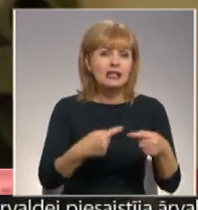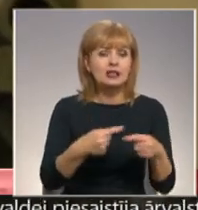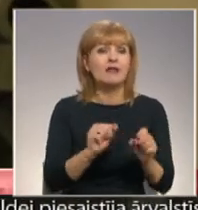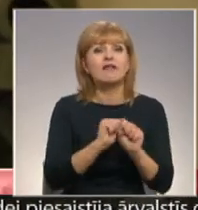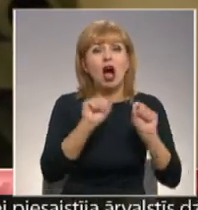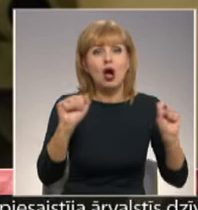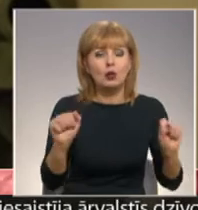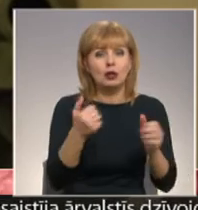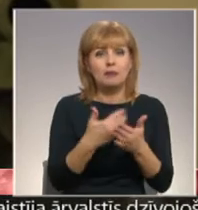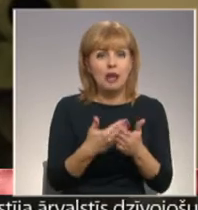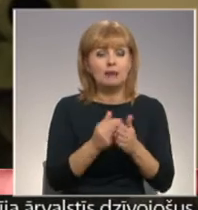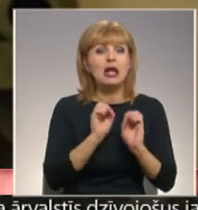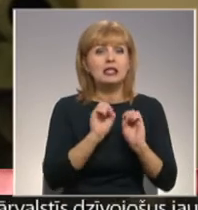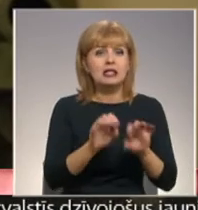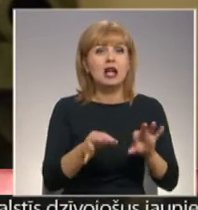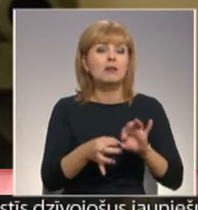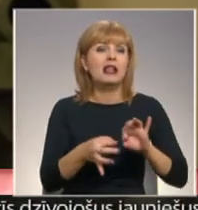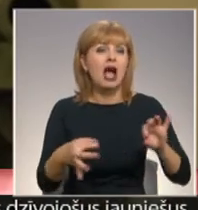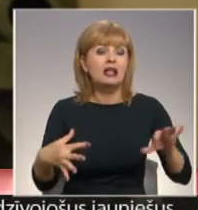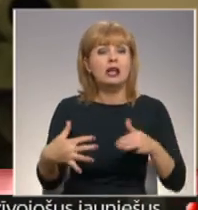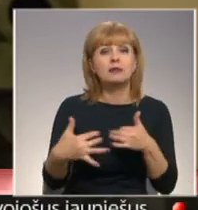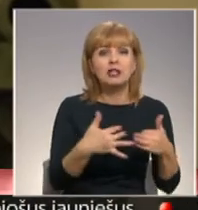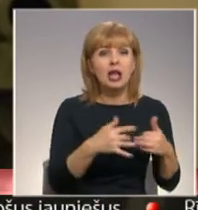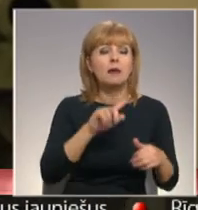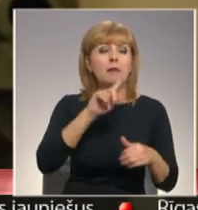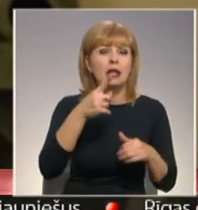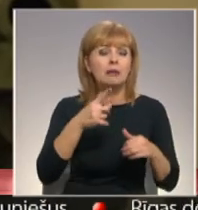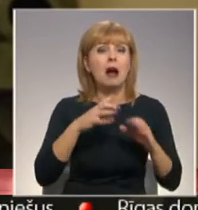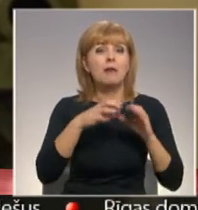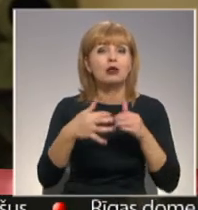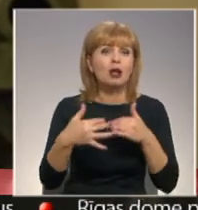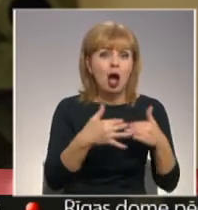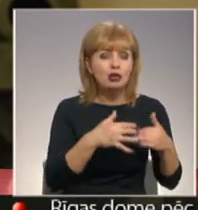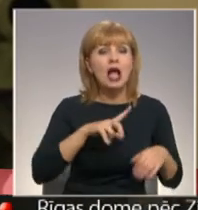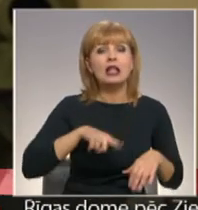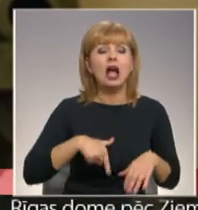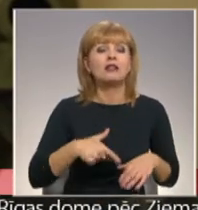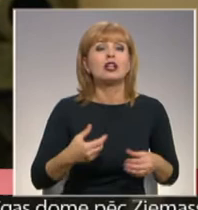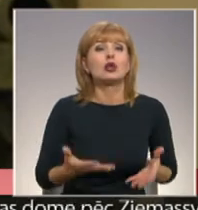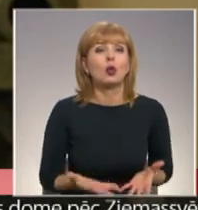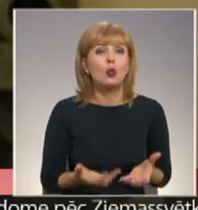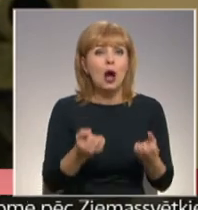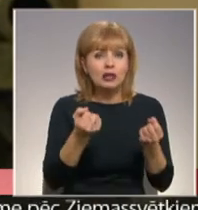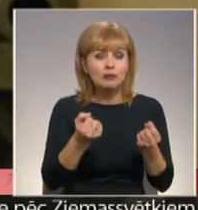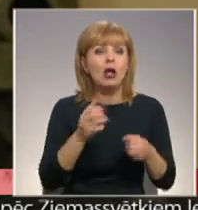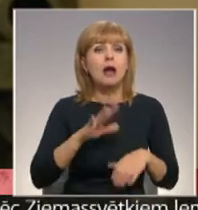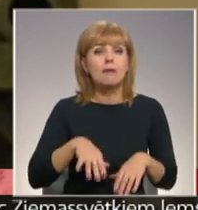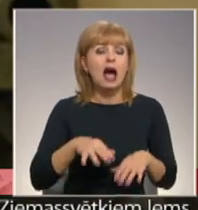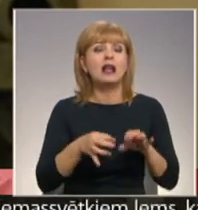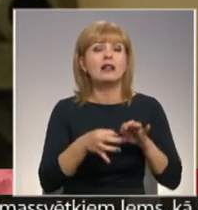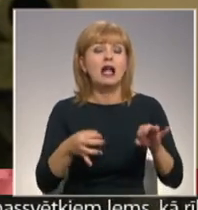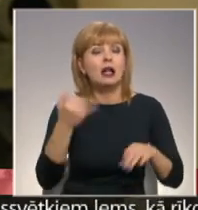piemērs, stāsti par Latvijas neatkarības cīņām pēc Pirmā pasaules kara. Un Latvijas valsts nodibināšanās un par valsts neatkarības